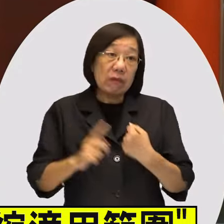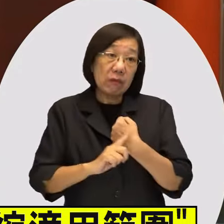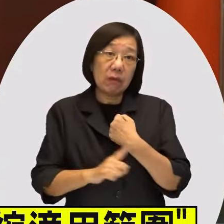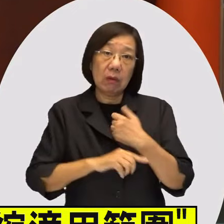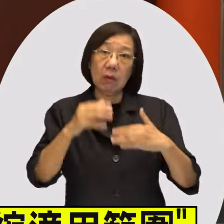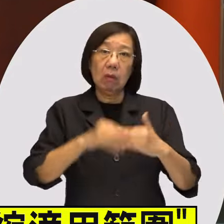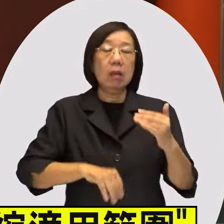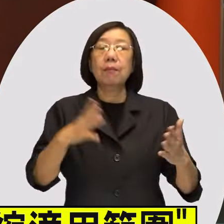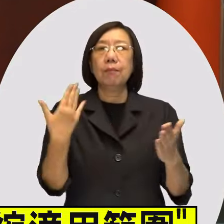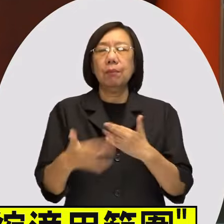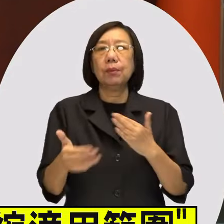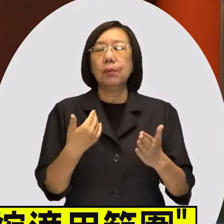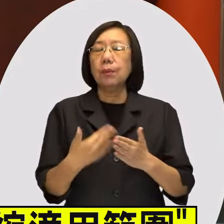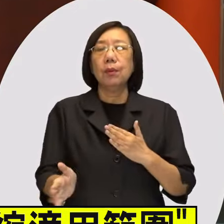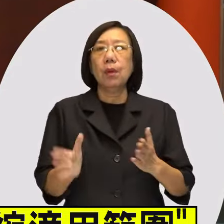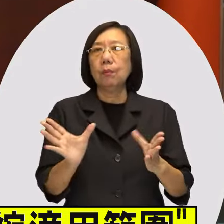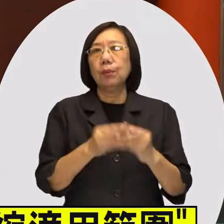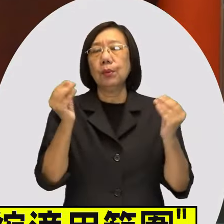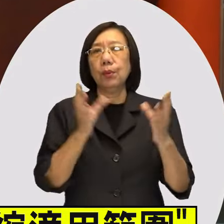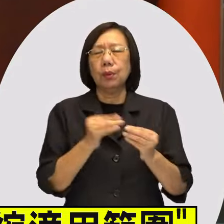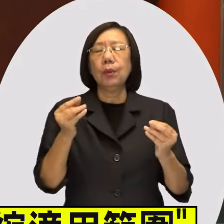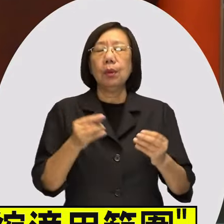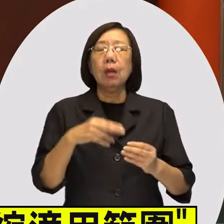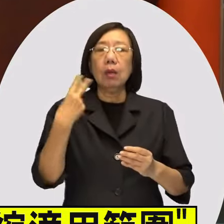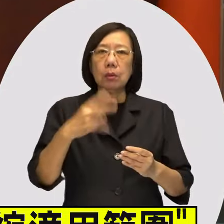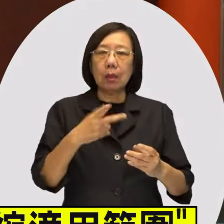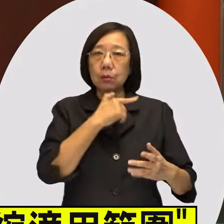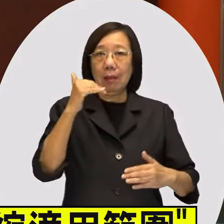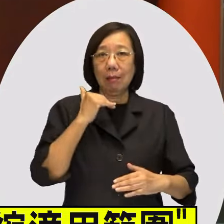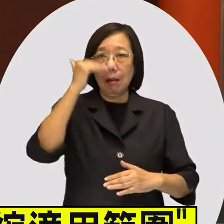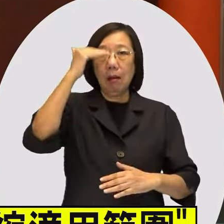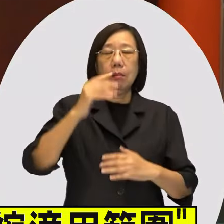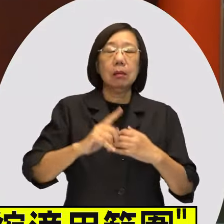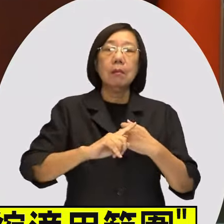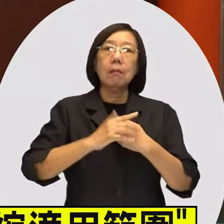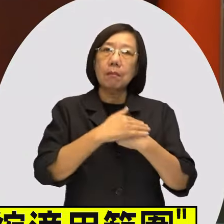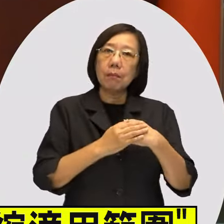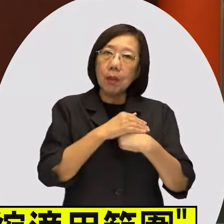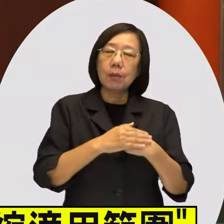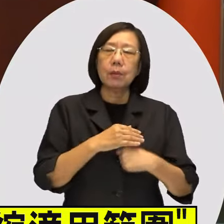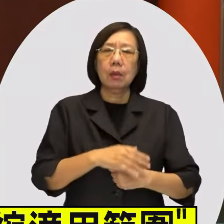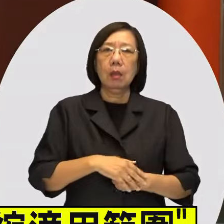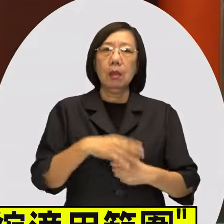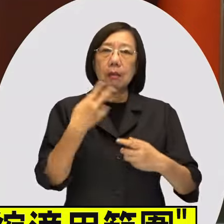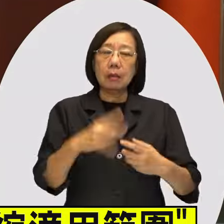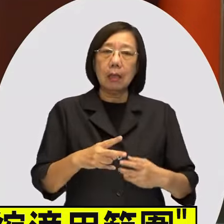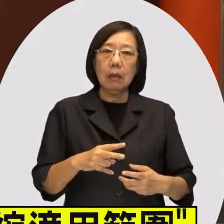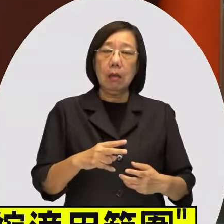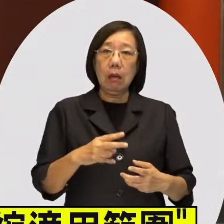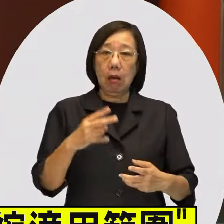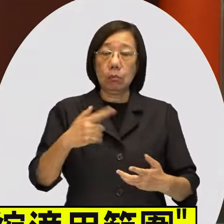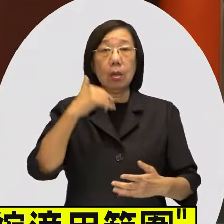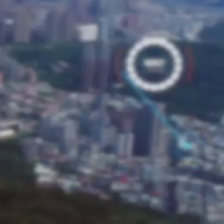刑，并且要求呢有关机关在2年之内要检讨修正相关的规定。